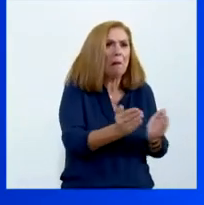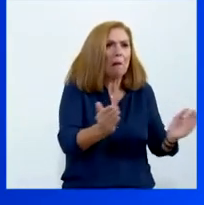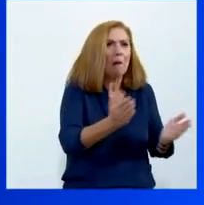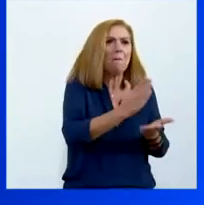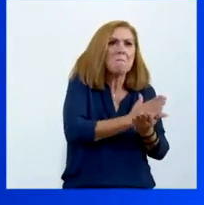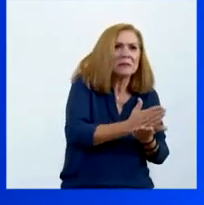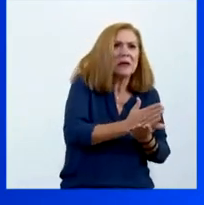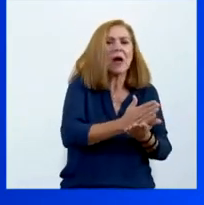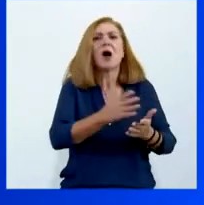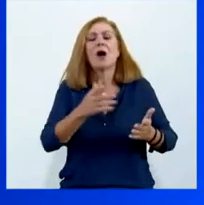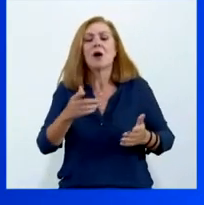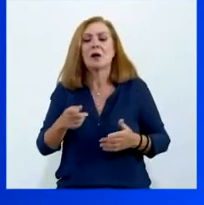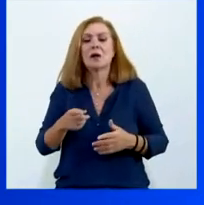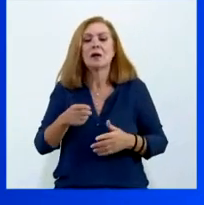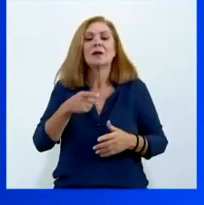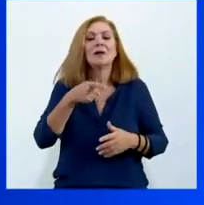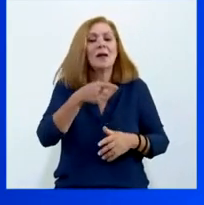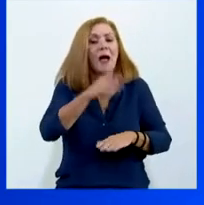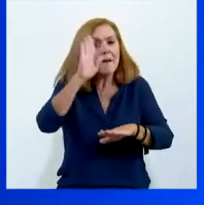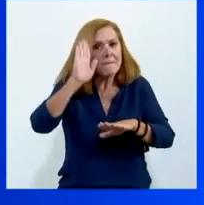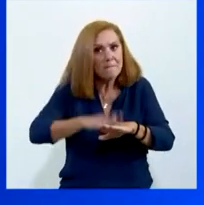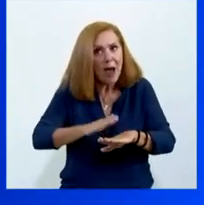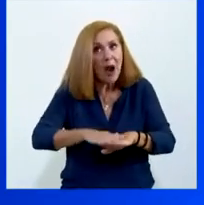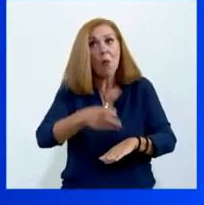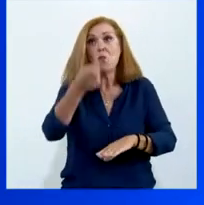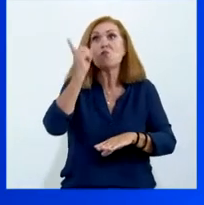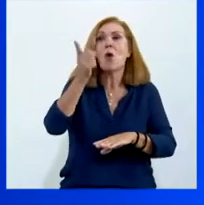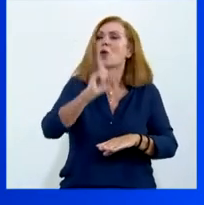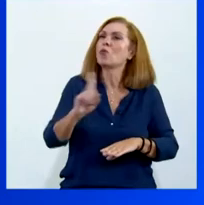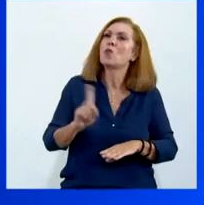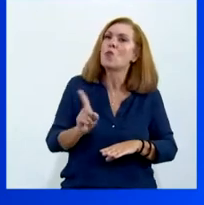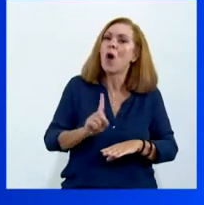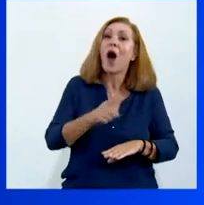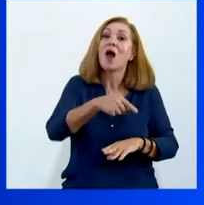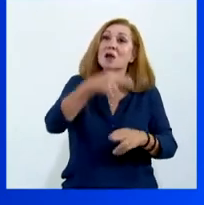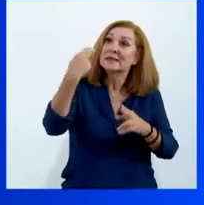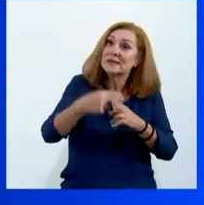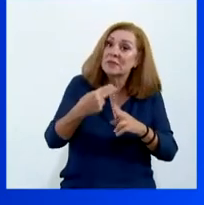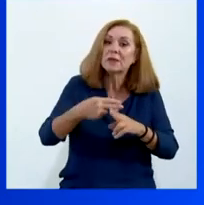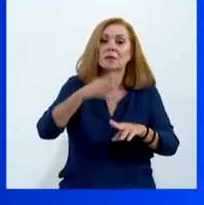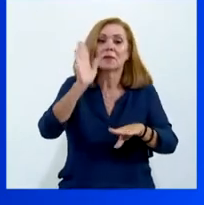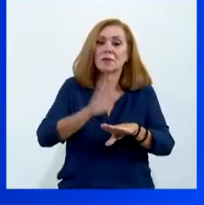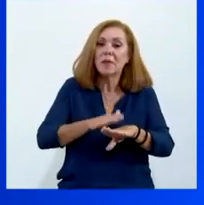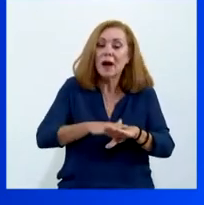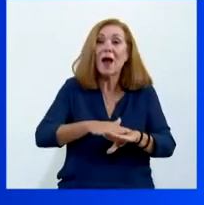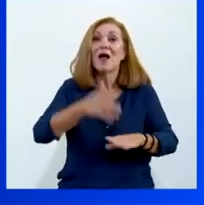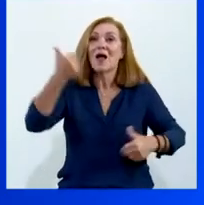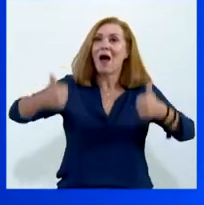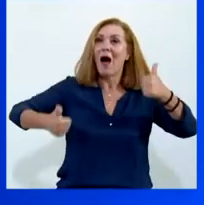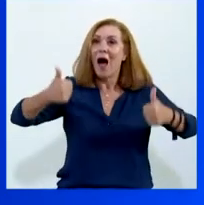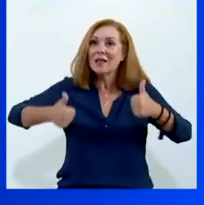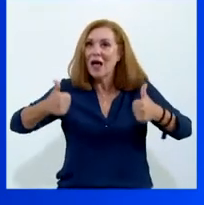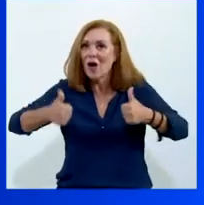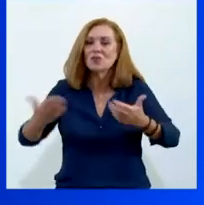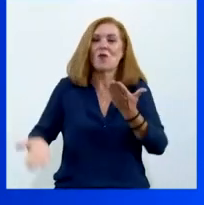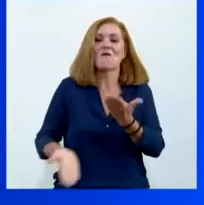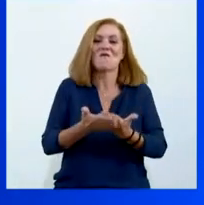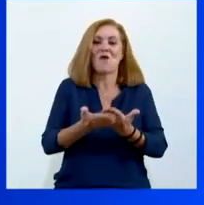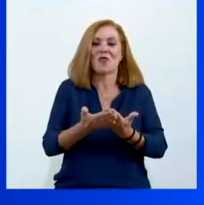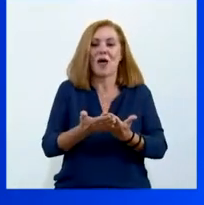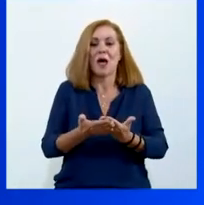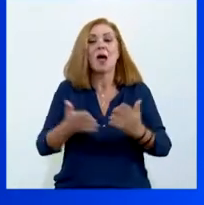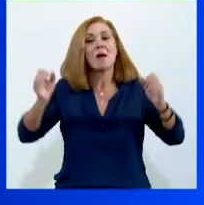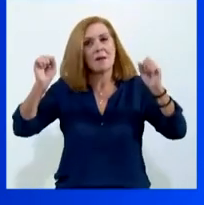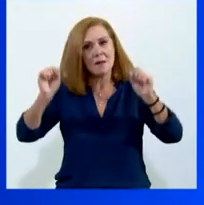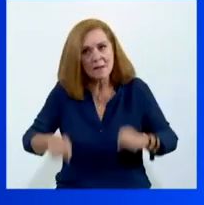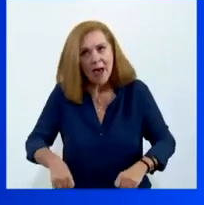ένας παράγοντας, όχι ο μόνος, αλλά μια σημαντική παράμετρος που βοηθάει την ανταγωνιστικότητα των επιχειρήσεων. Και ναι, μερικές φορές είναι